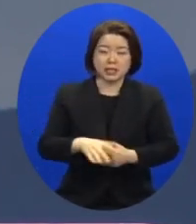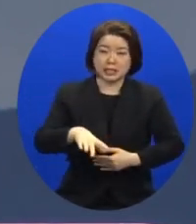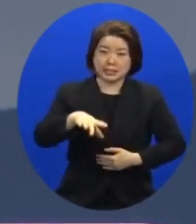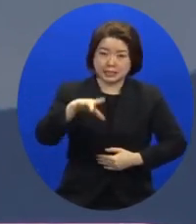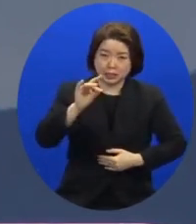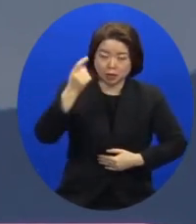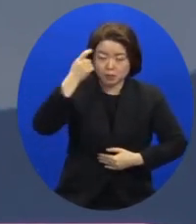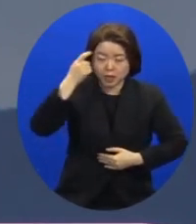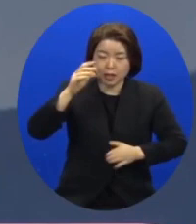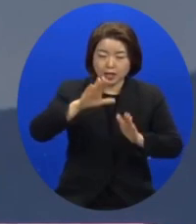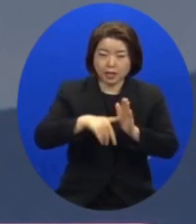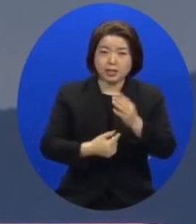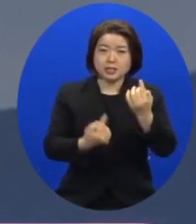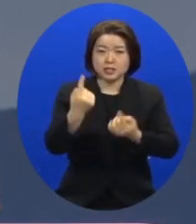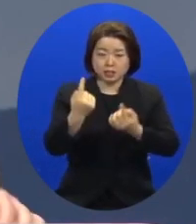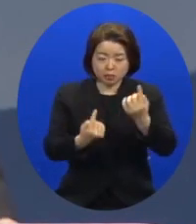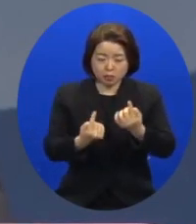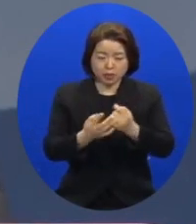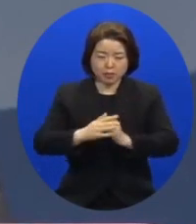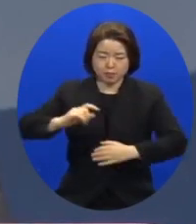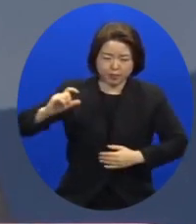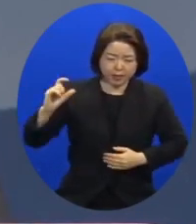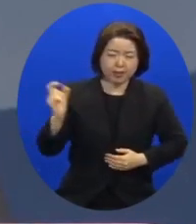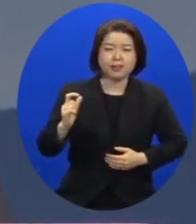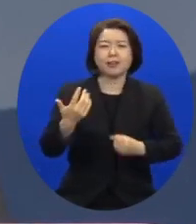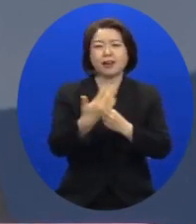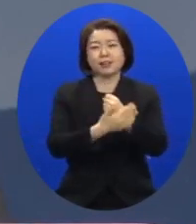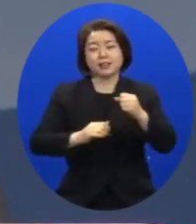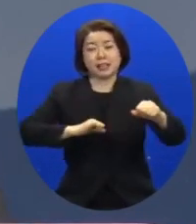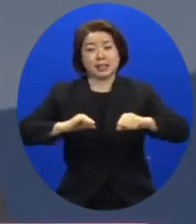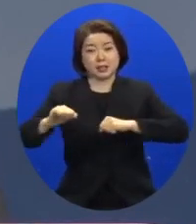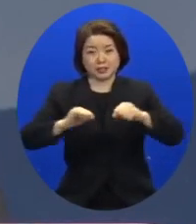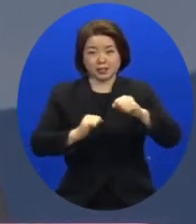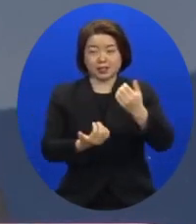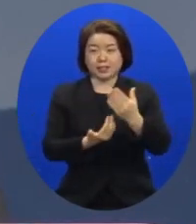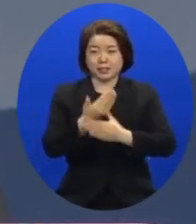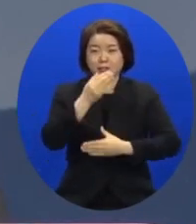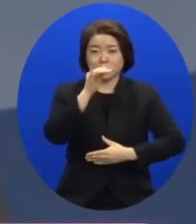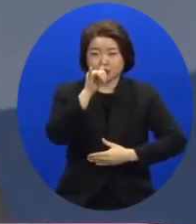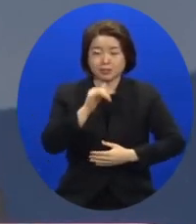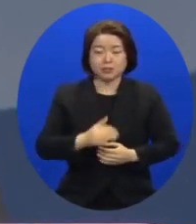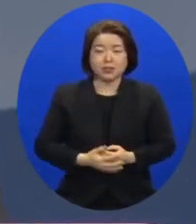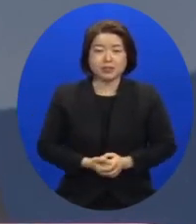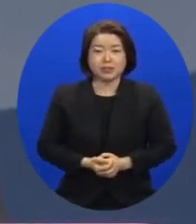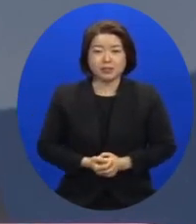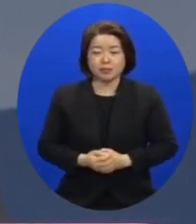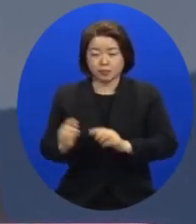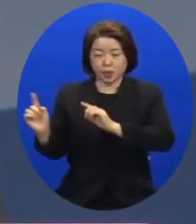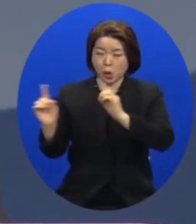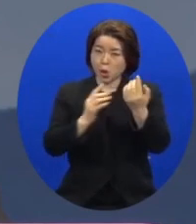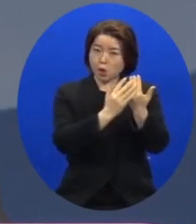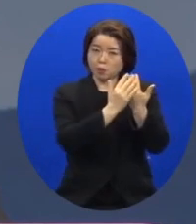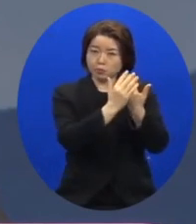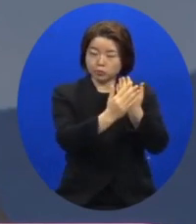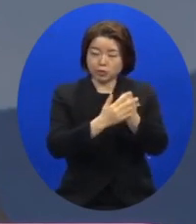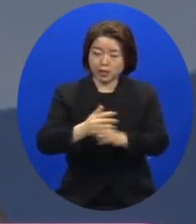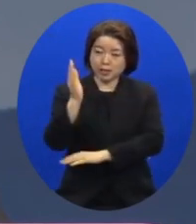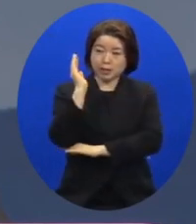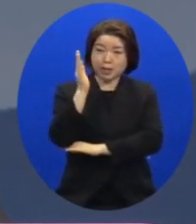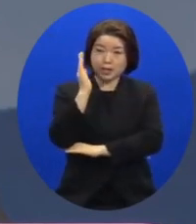이상의 해주 강력한 은혜의 역사가 일어나고 있습니다 아 부회 라고 하면 강사가